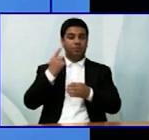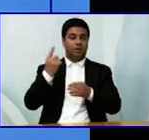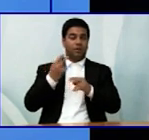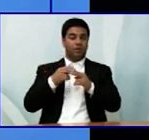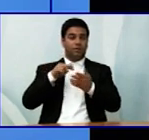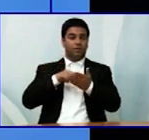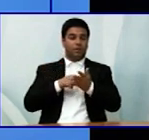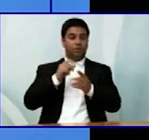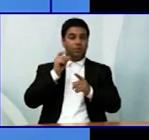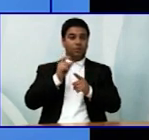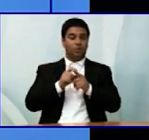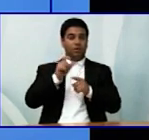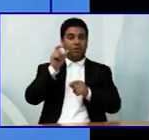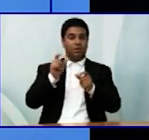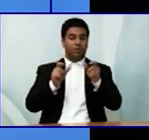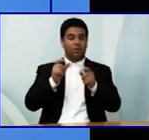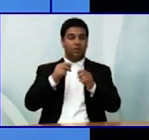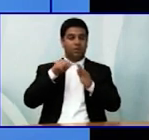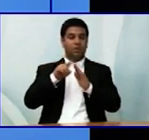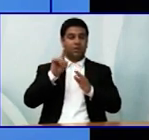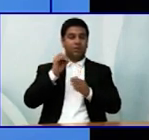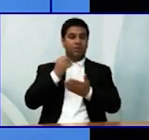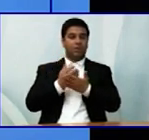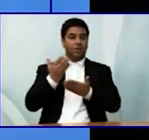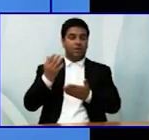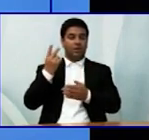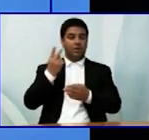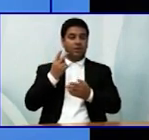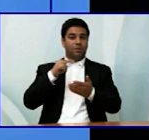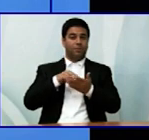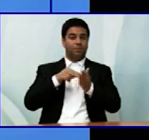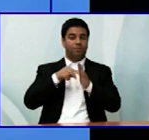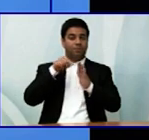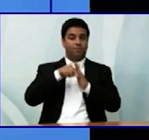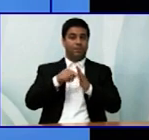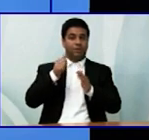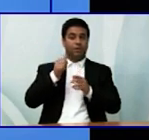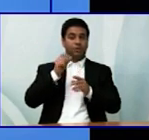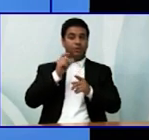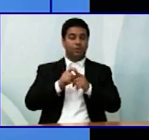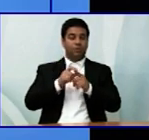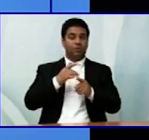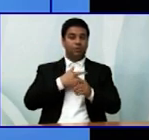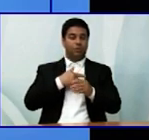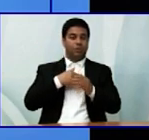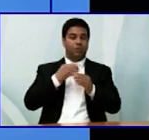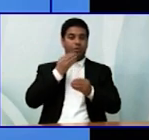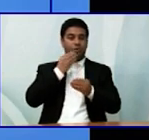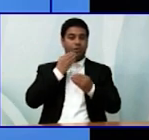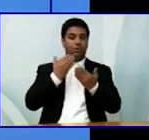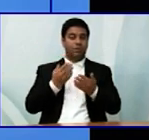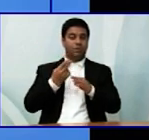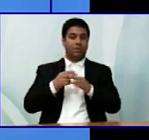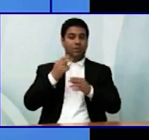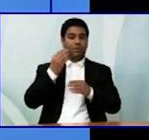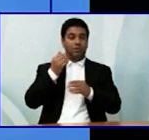reja: so'z inson zinati. Ikkinchi reja: yaxshi so'z jon ozig'i. Uchinchi reja: